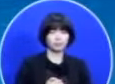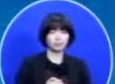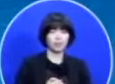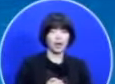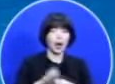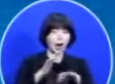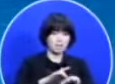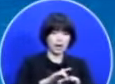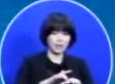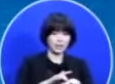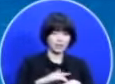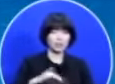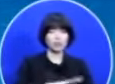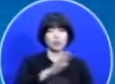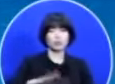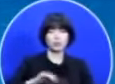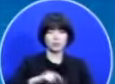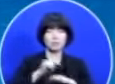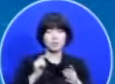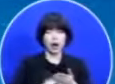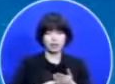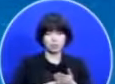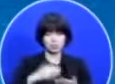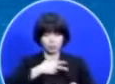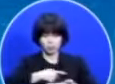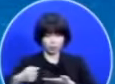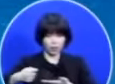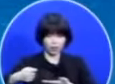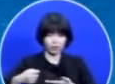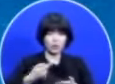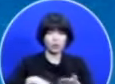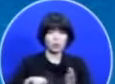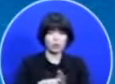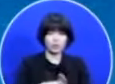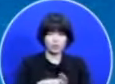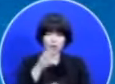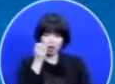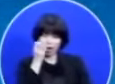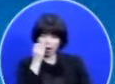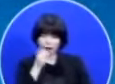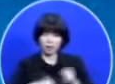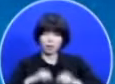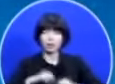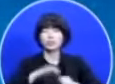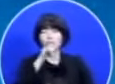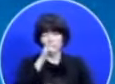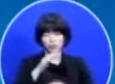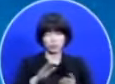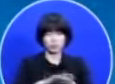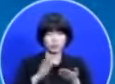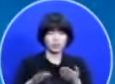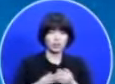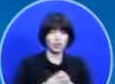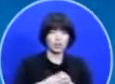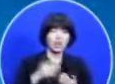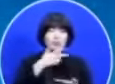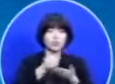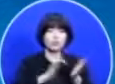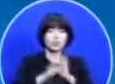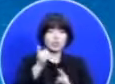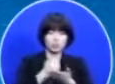마귀는 우리 마음을 도적질 하려고 얼마나 교묘하게 역사는 지 못합니다 주 예수님을